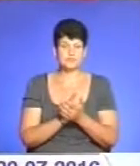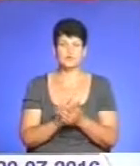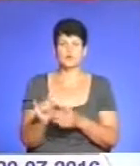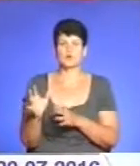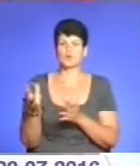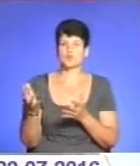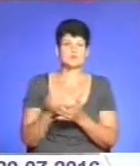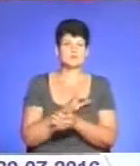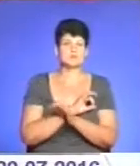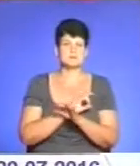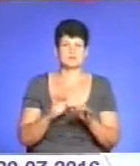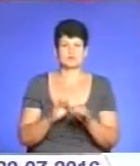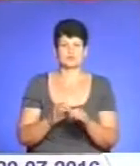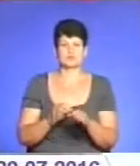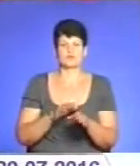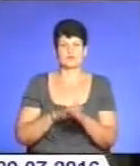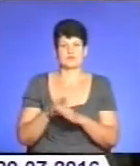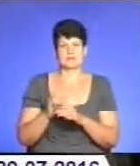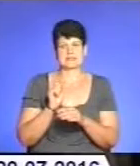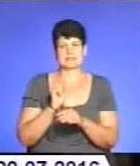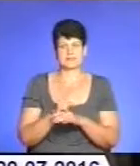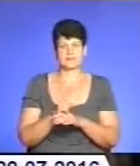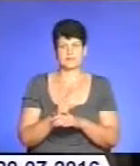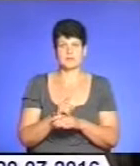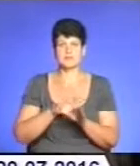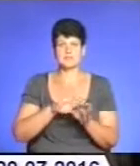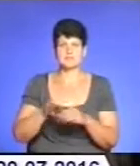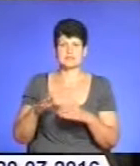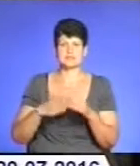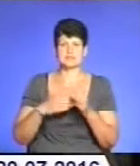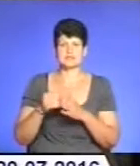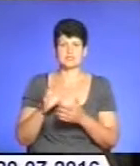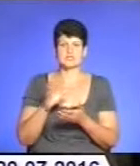успішно впоралися із поставленими завданнями. Після практичних